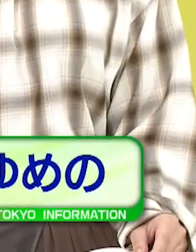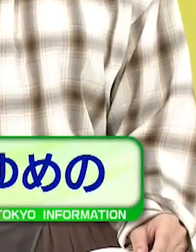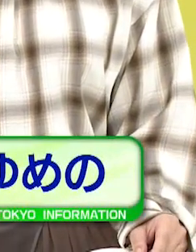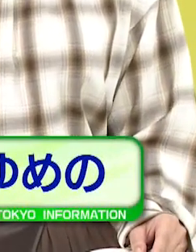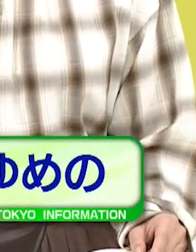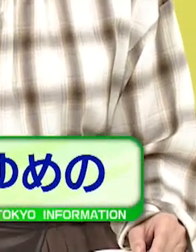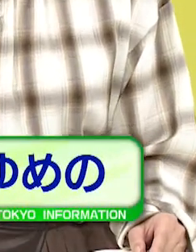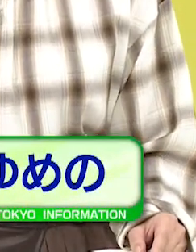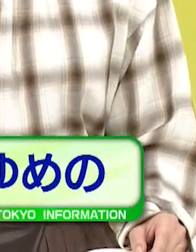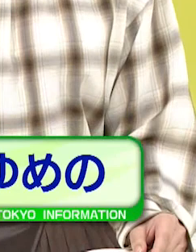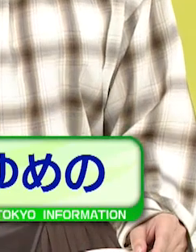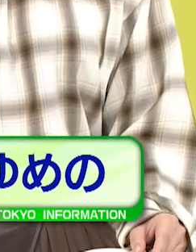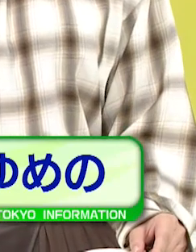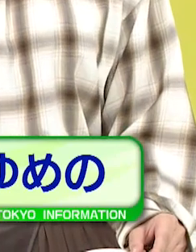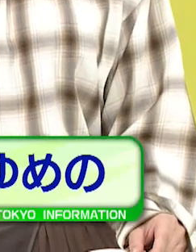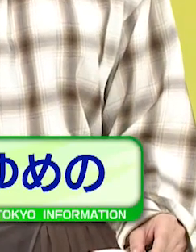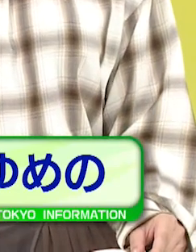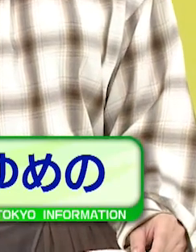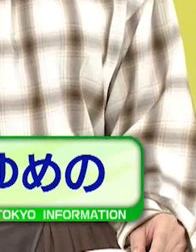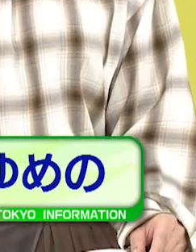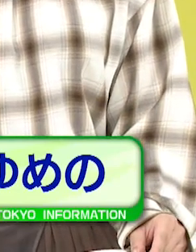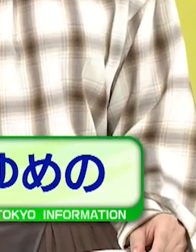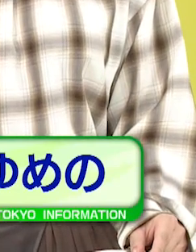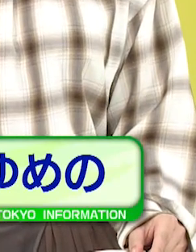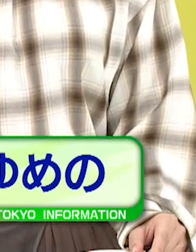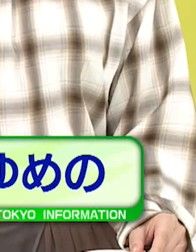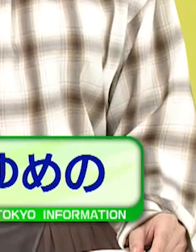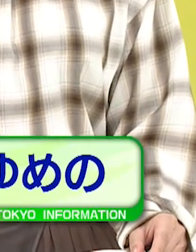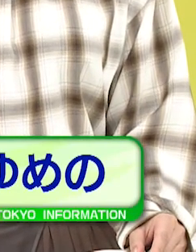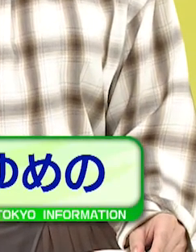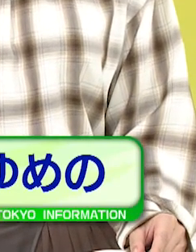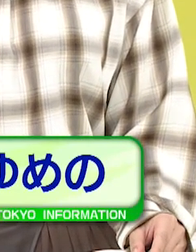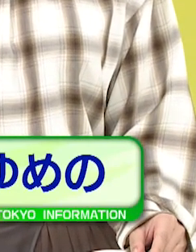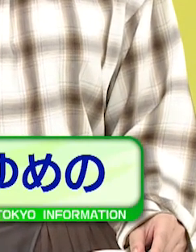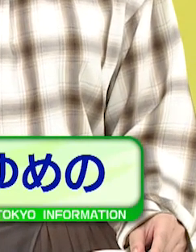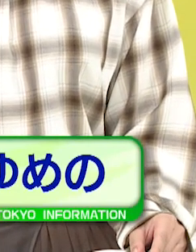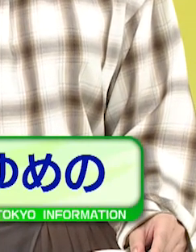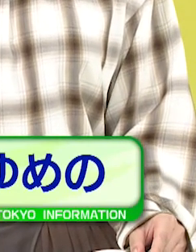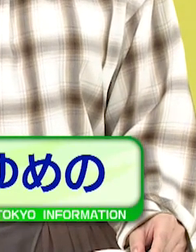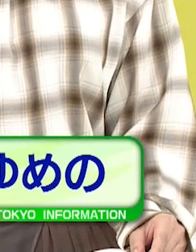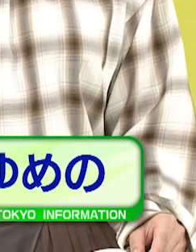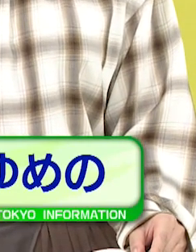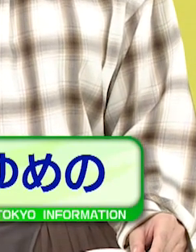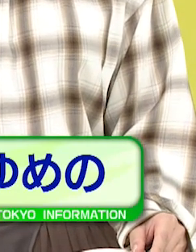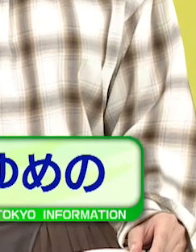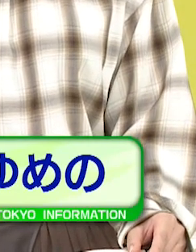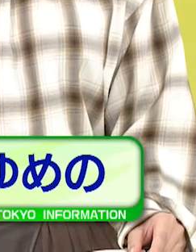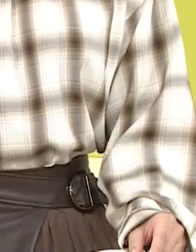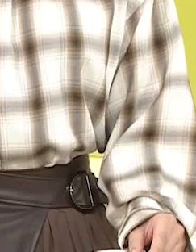おはようございます。10月6日金曜日の東京インフォメーションです。